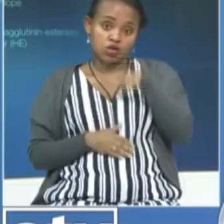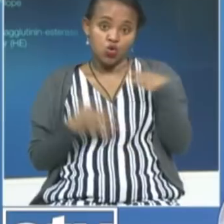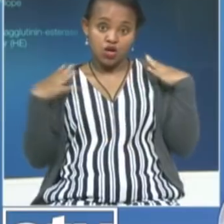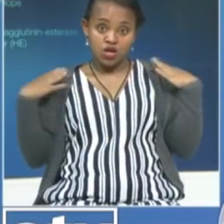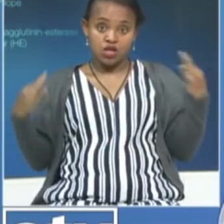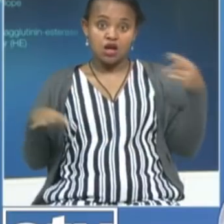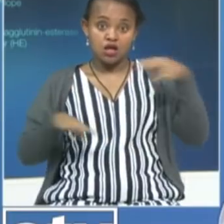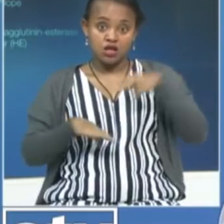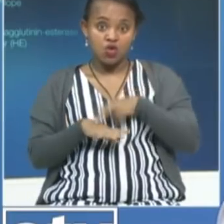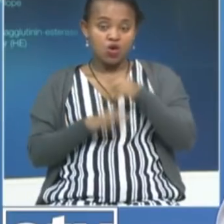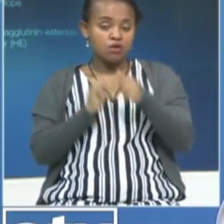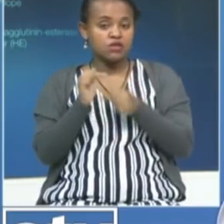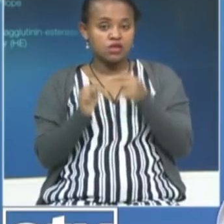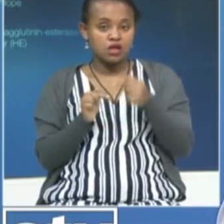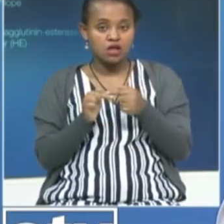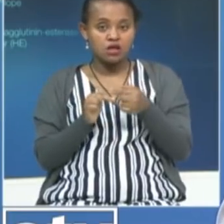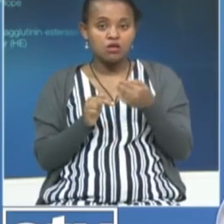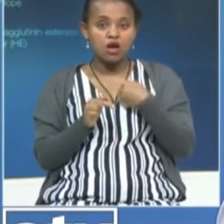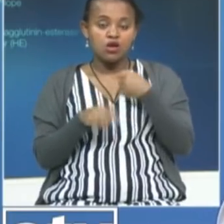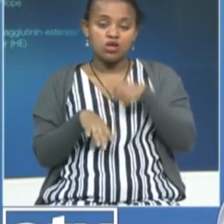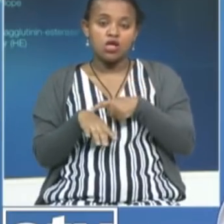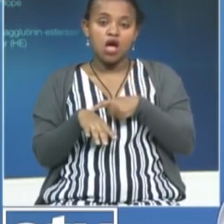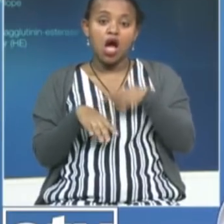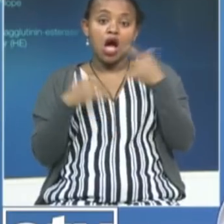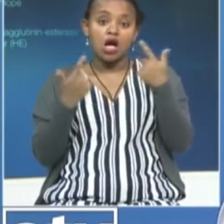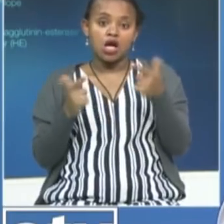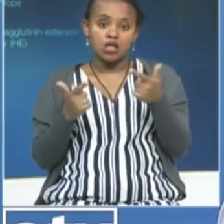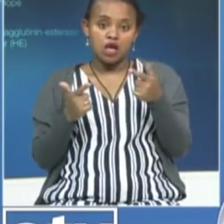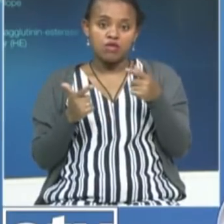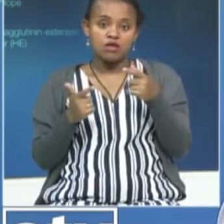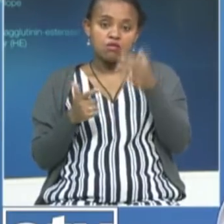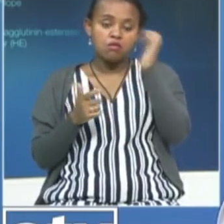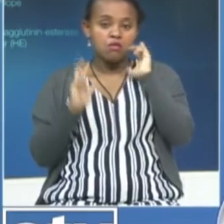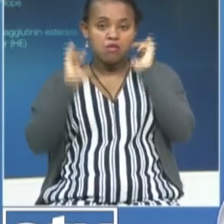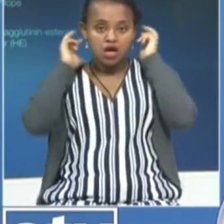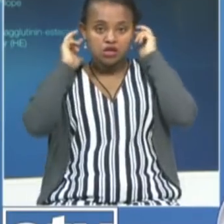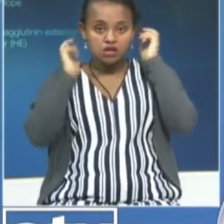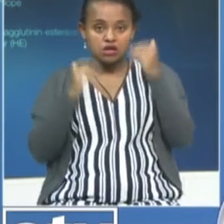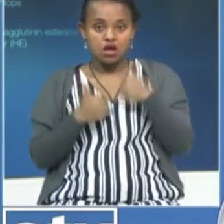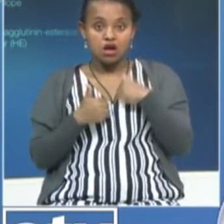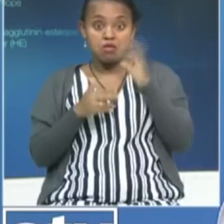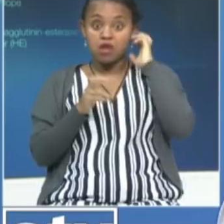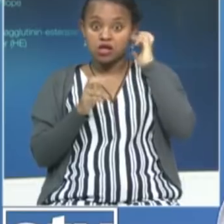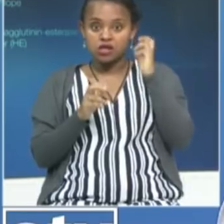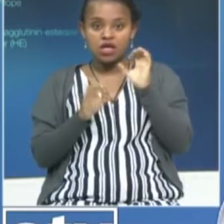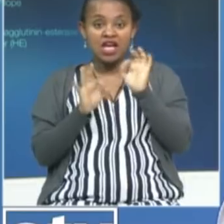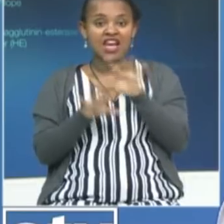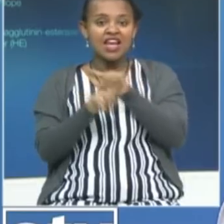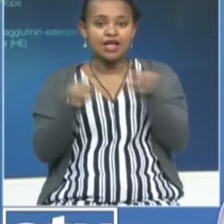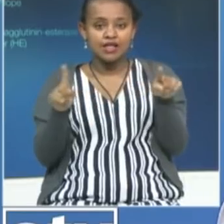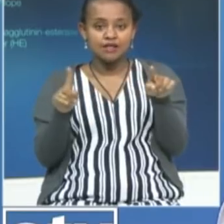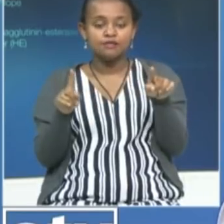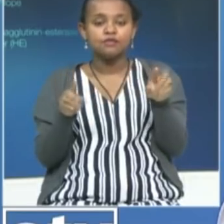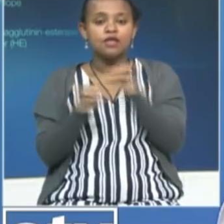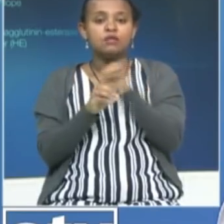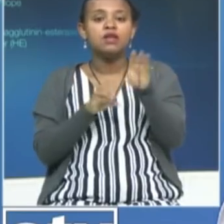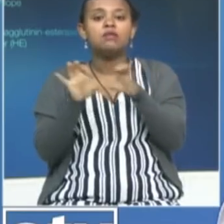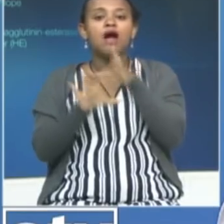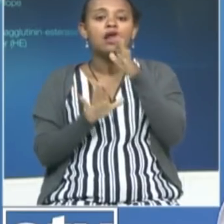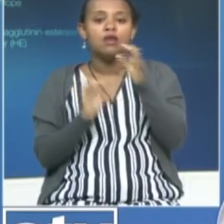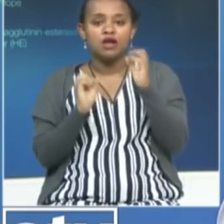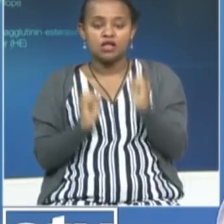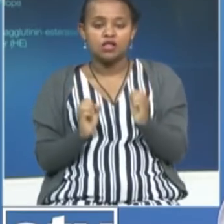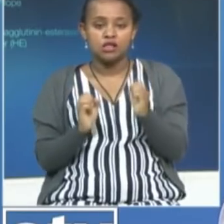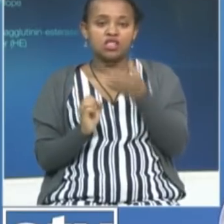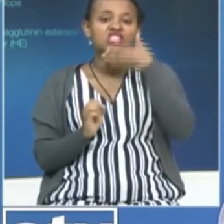ተቋም እስኪሄድ ድረስ ባለው አጋጣሚ ማስክን ስናረግ ካለ እሱ ማስክ ከሌለ ግን ምንም ካለማረግ ይሻላል።